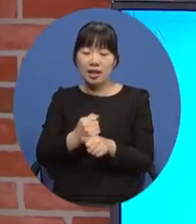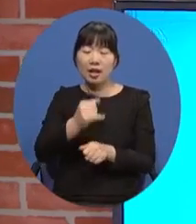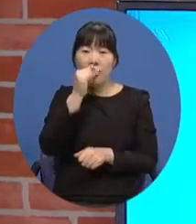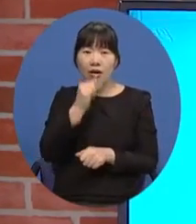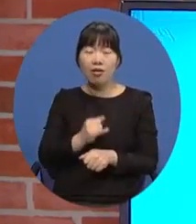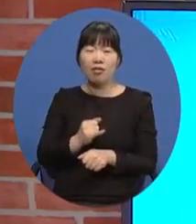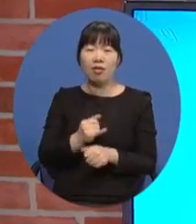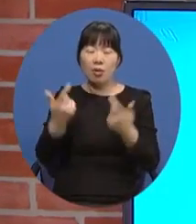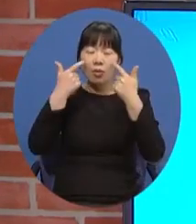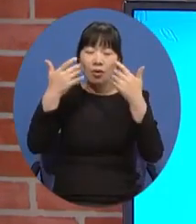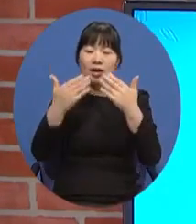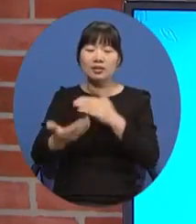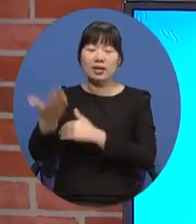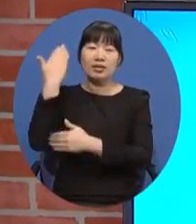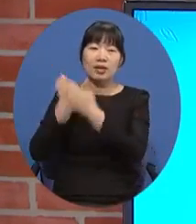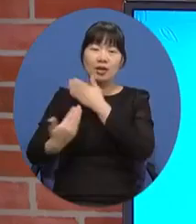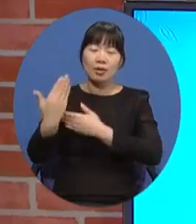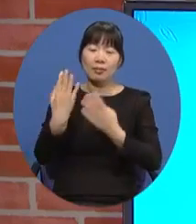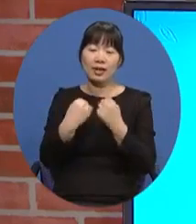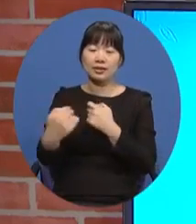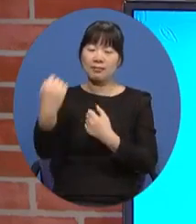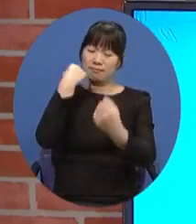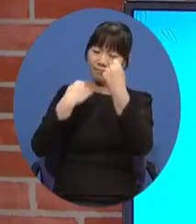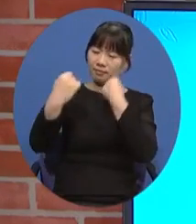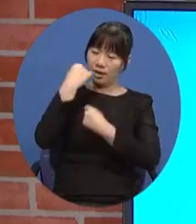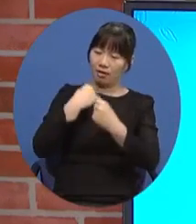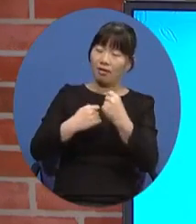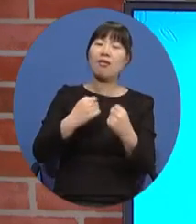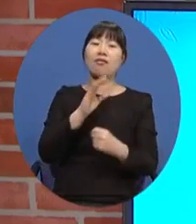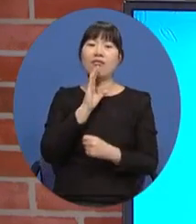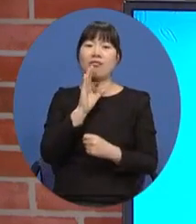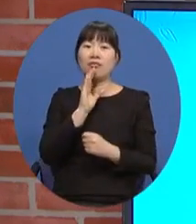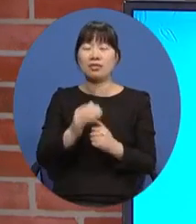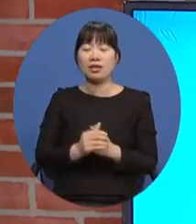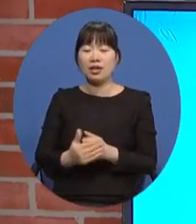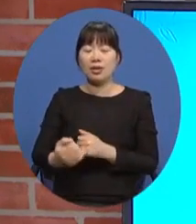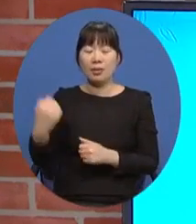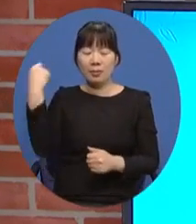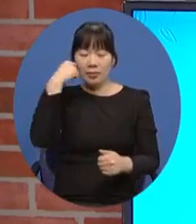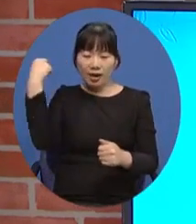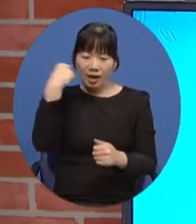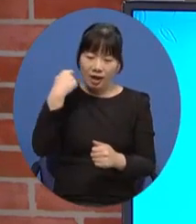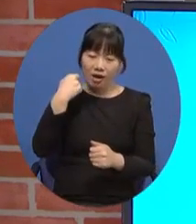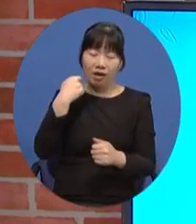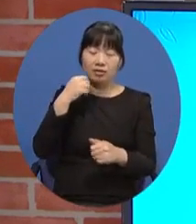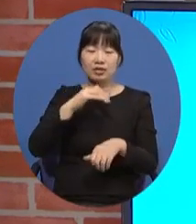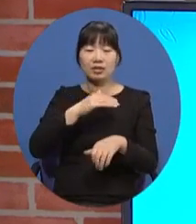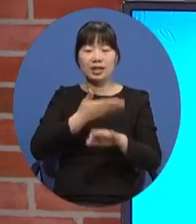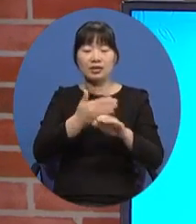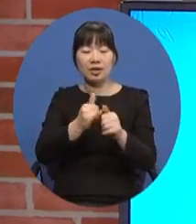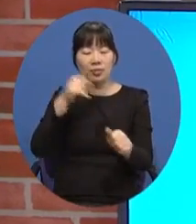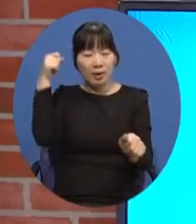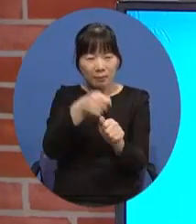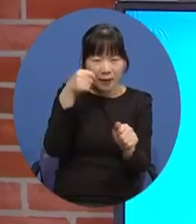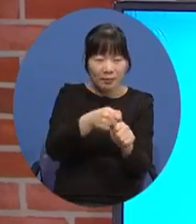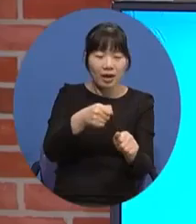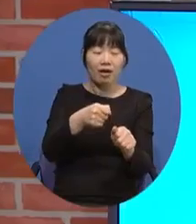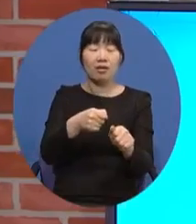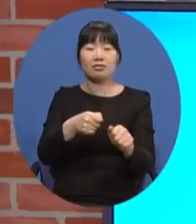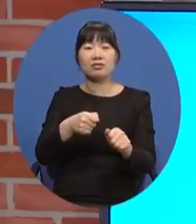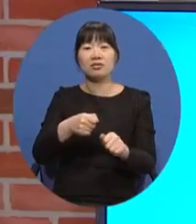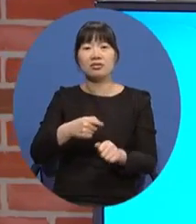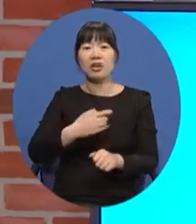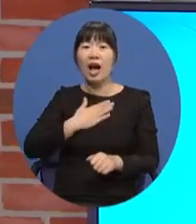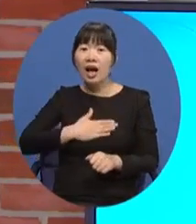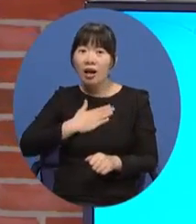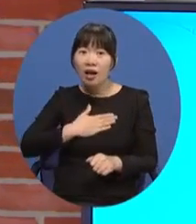아이는 틀림없이 옛날에 많이 맞은 아이입니다. 이렇게 맞은 아이가 잘 때린다 하는 생각을 꼭 좀 기억을